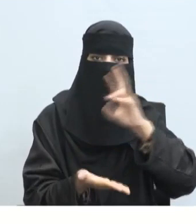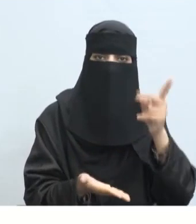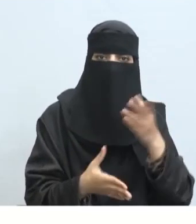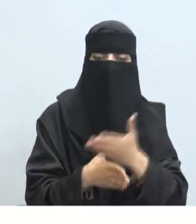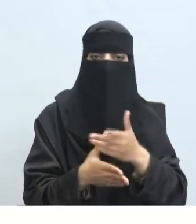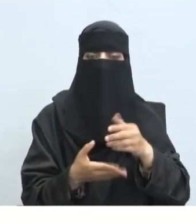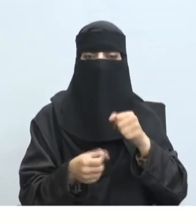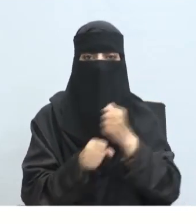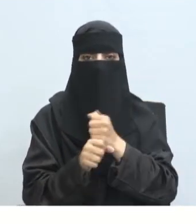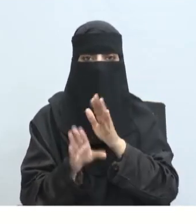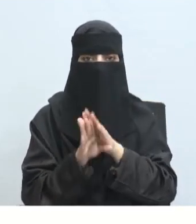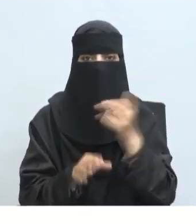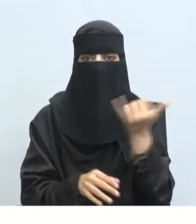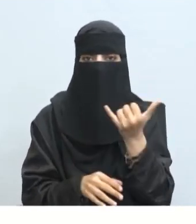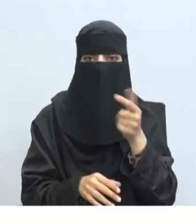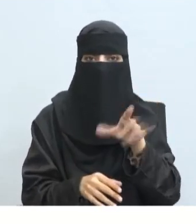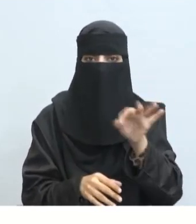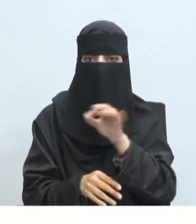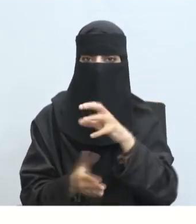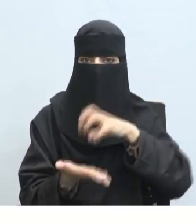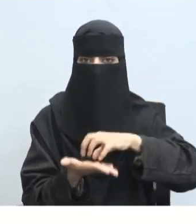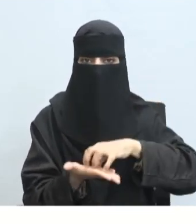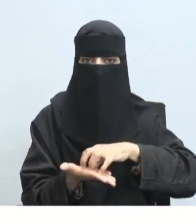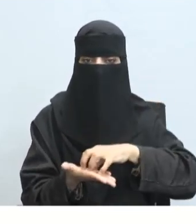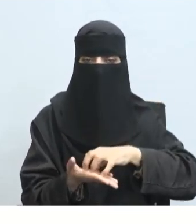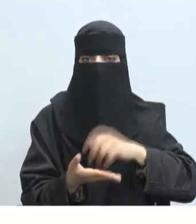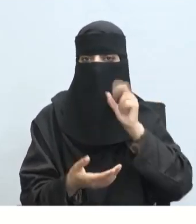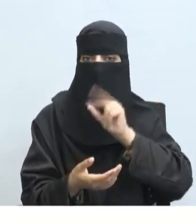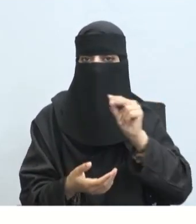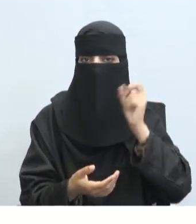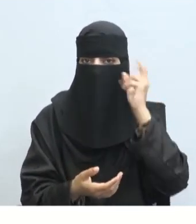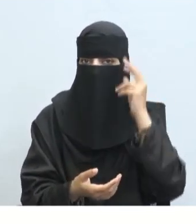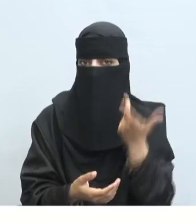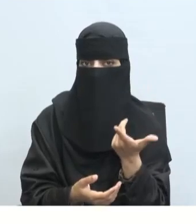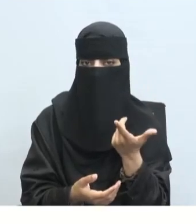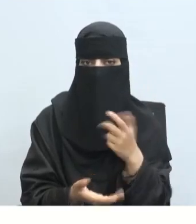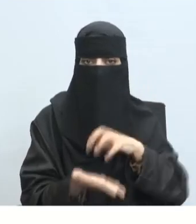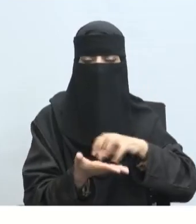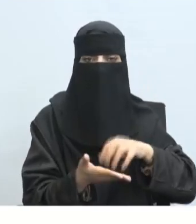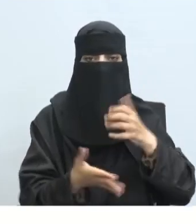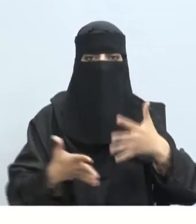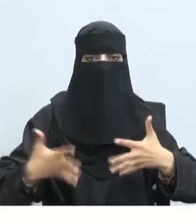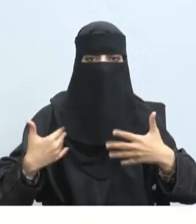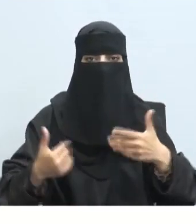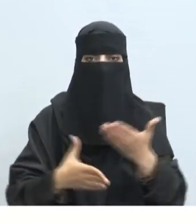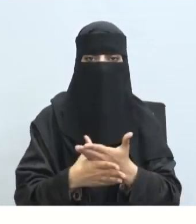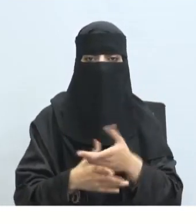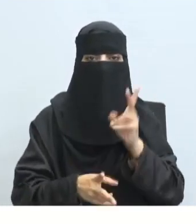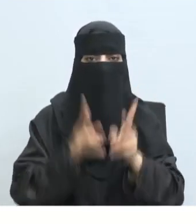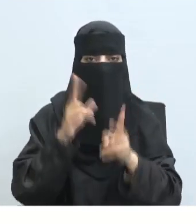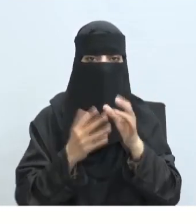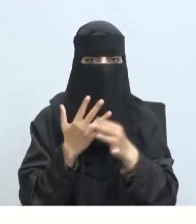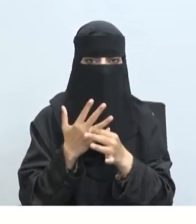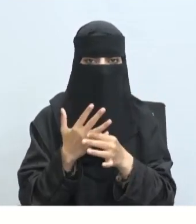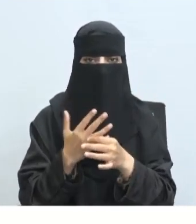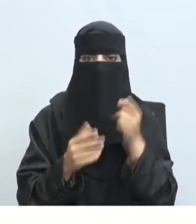اذا وظائف الدعم هي عامل مهم في عمليه اختيار المكان وضربنا مثال مثلا على قاعات الترفيه او حفلات الزفاف